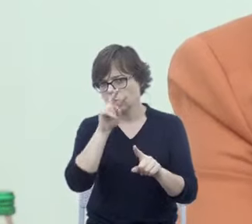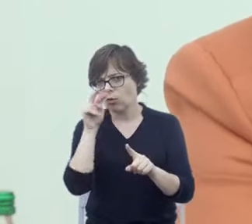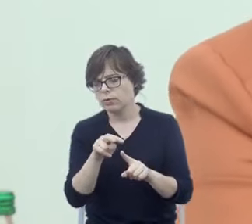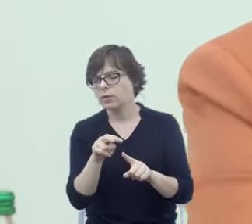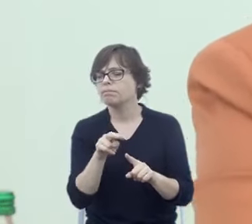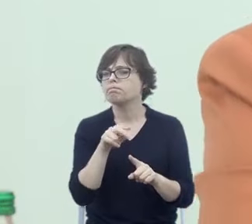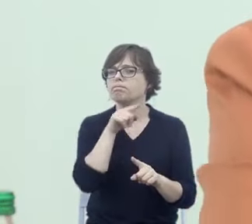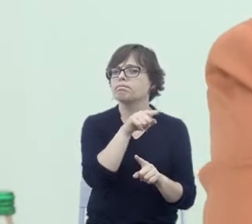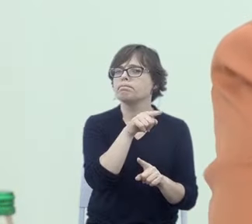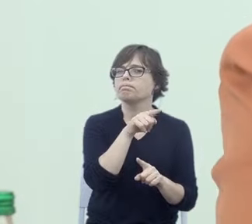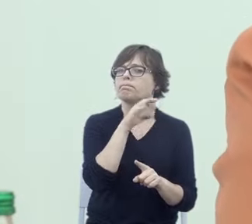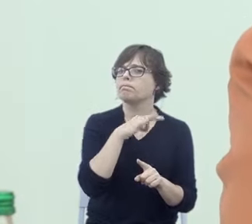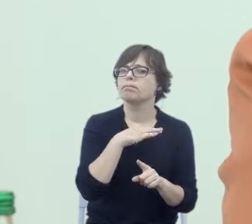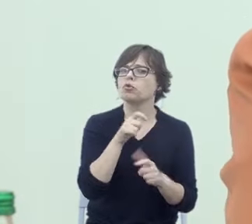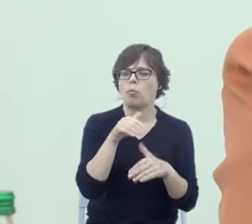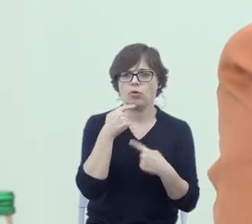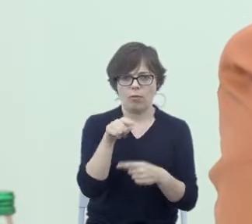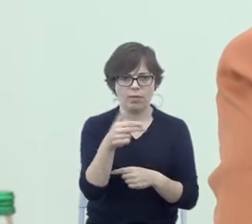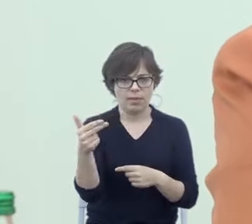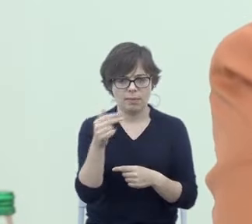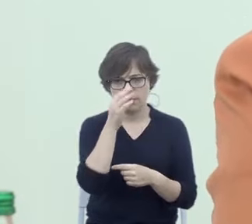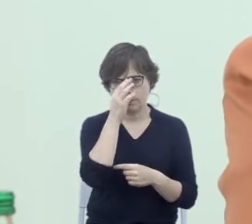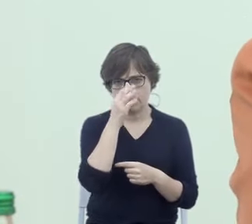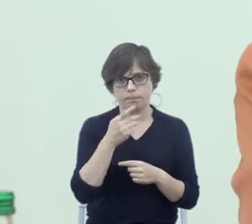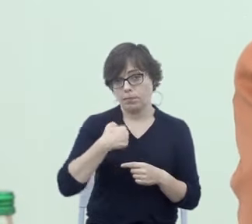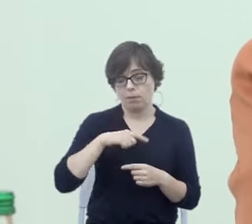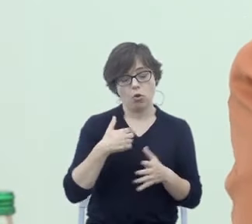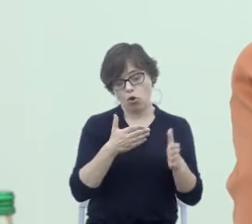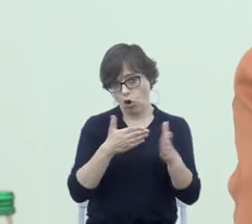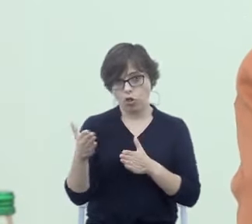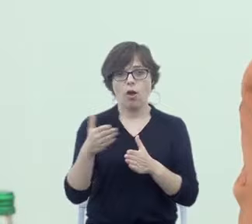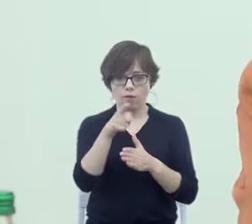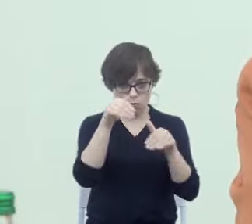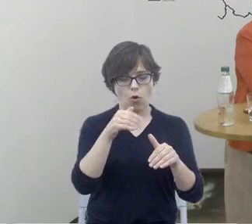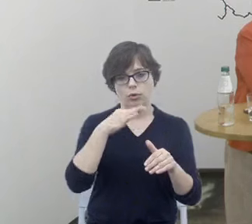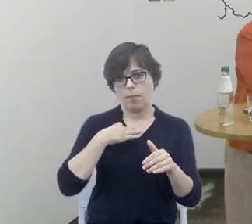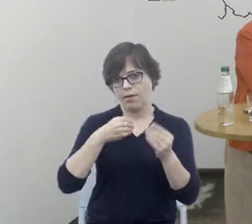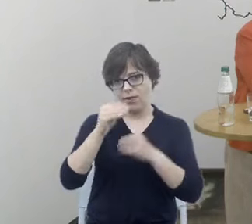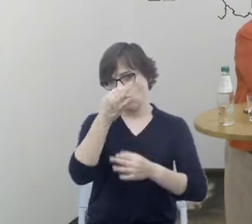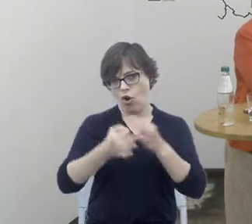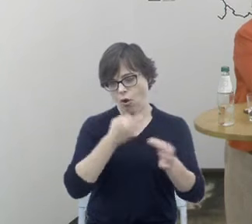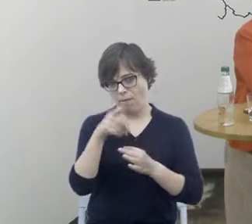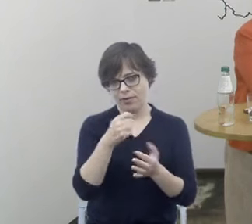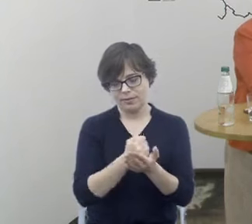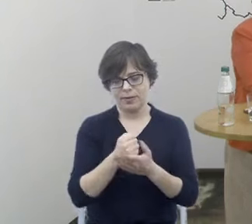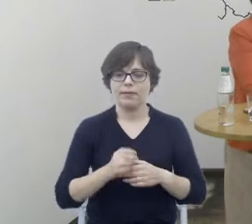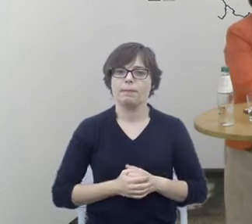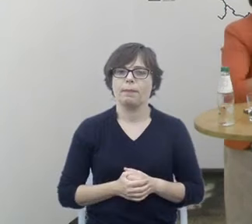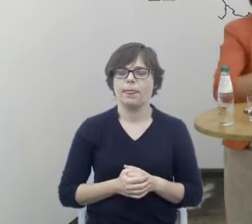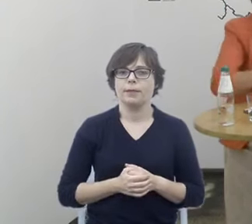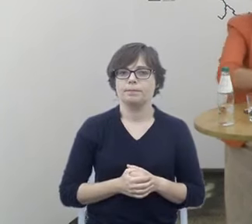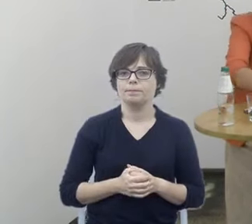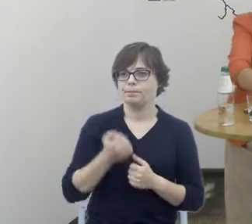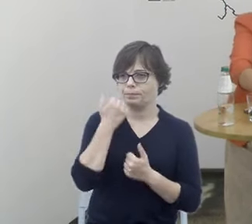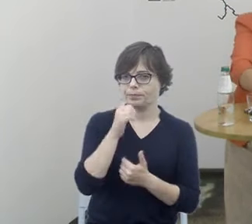jak pani to skomentuje? I tutaj jesteśmy gotowi na dłuższą wypowiedź w tej sprawie.